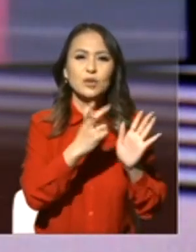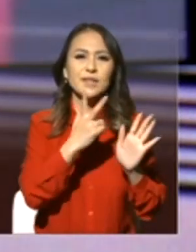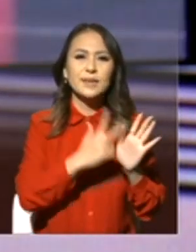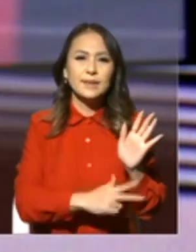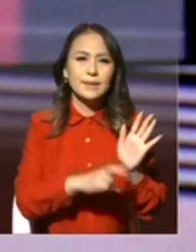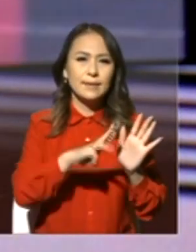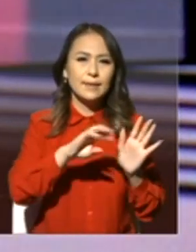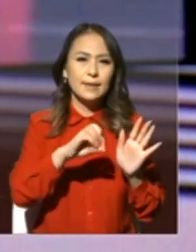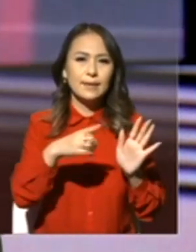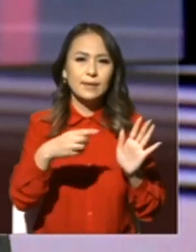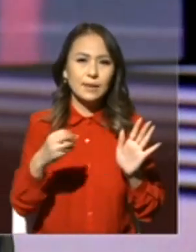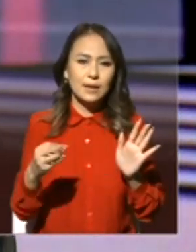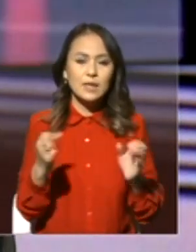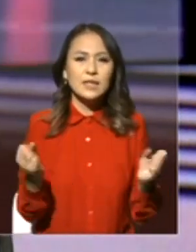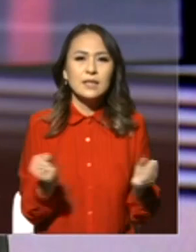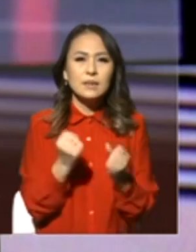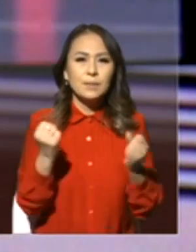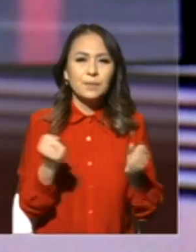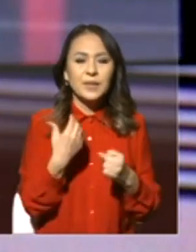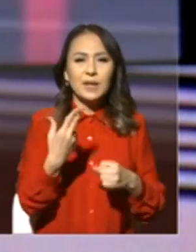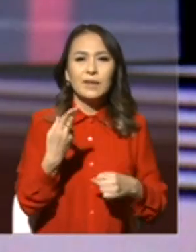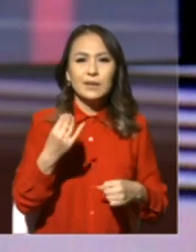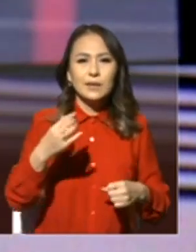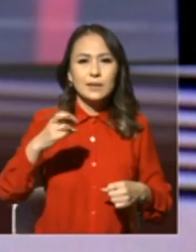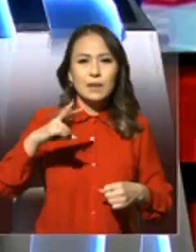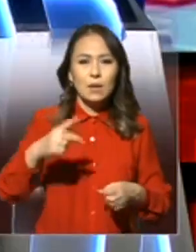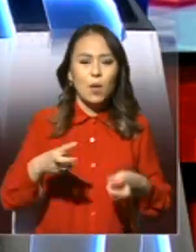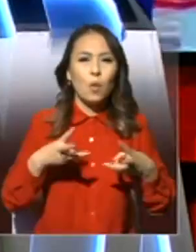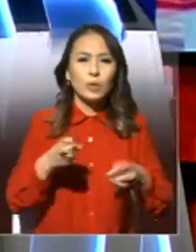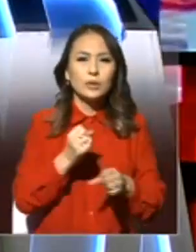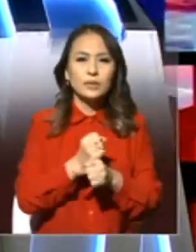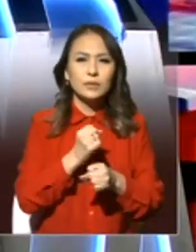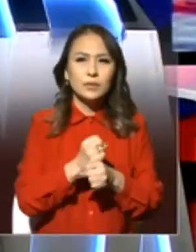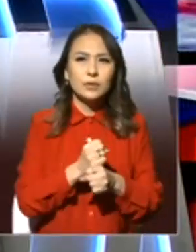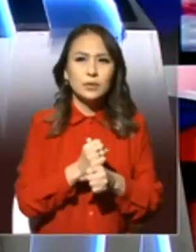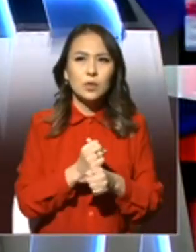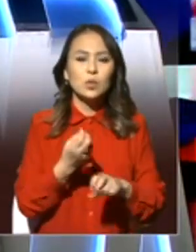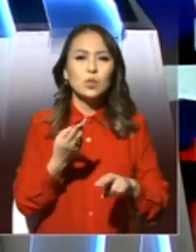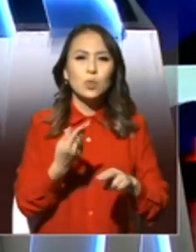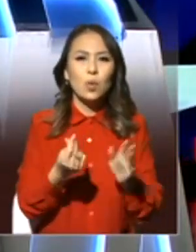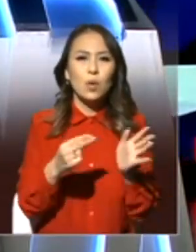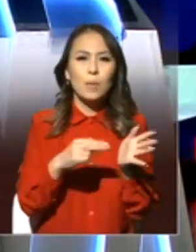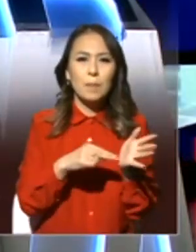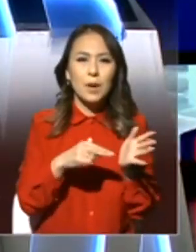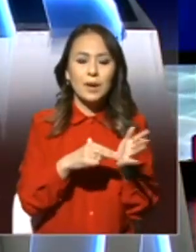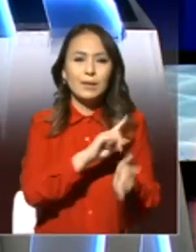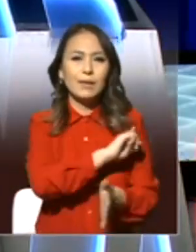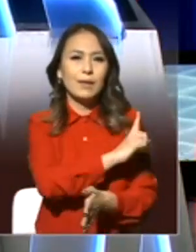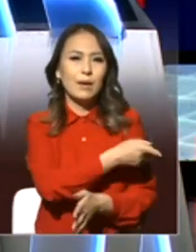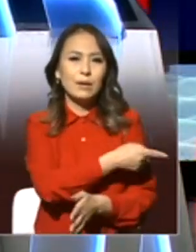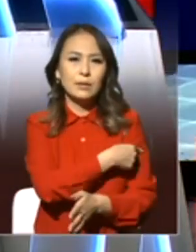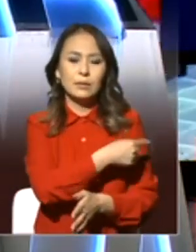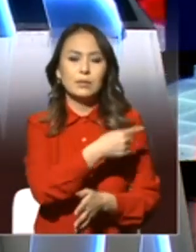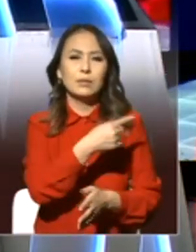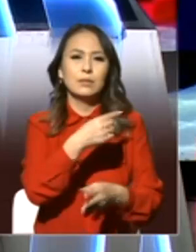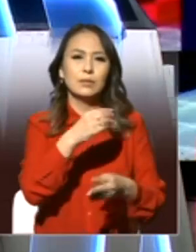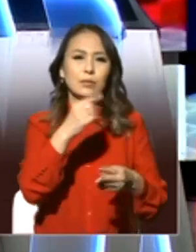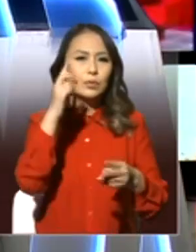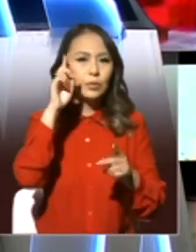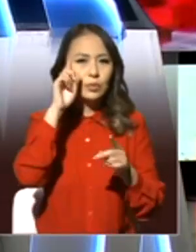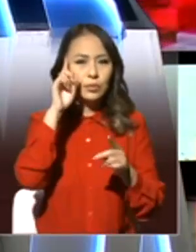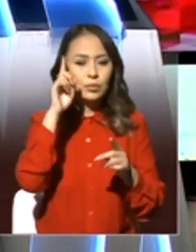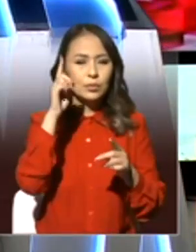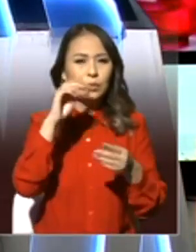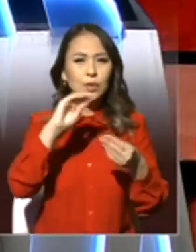теңгеден қыстағы дизель отынды сатып жүрді. Сондықтан ол баға қатты әсер етпейді деп мен есептеймін.